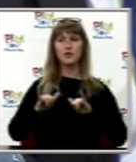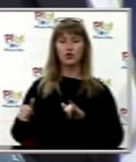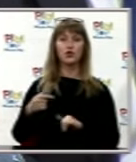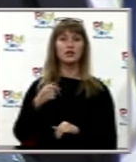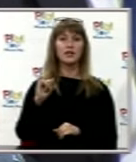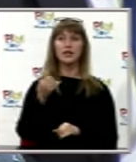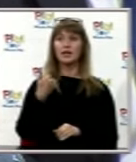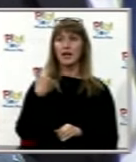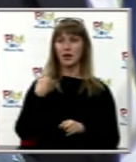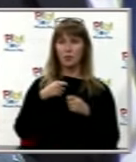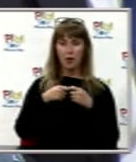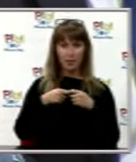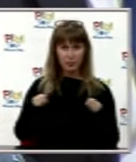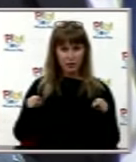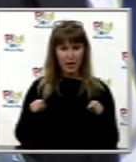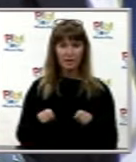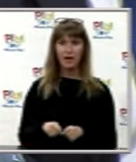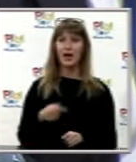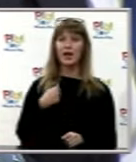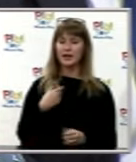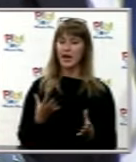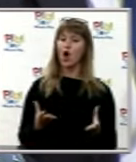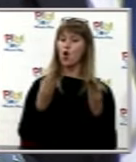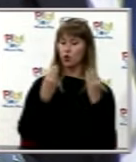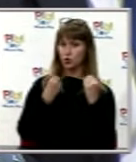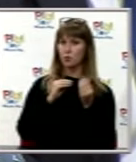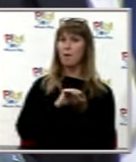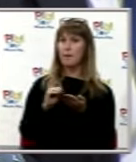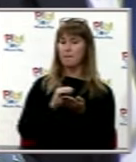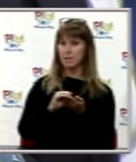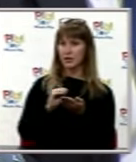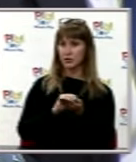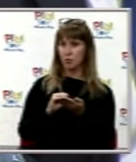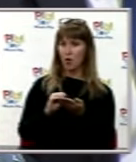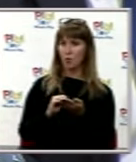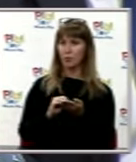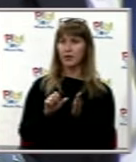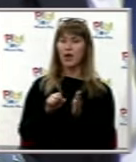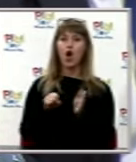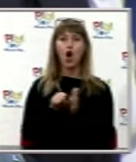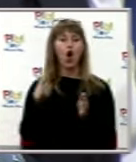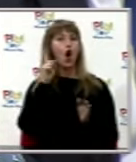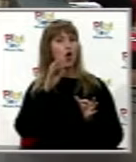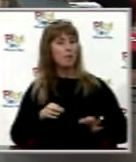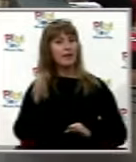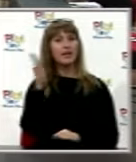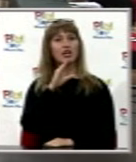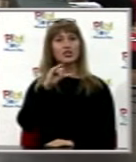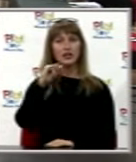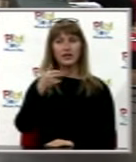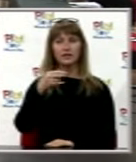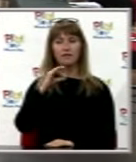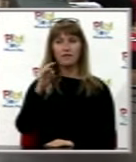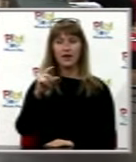pisma. Co prawda w tej sprawie, ale na inne już tematy. I prawdopodobnie